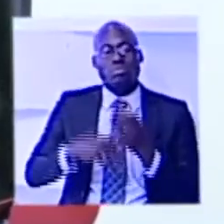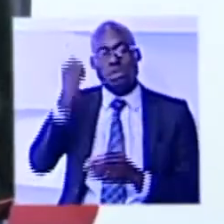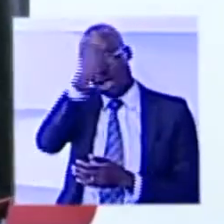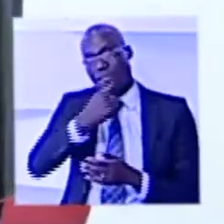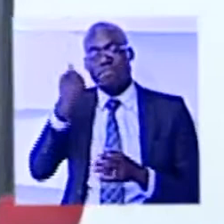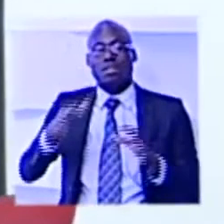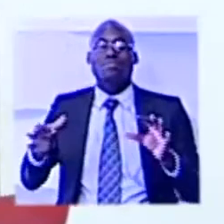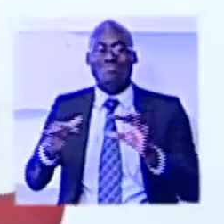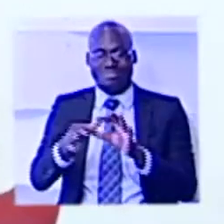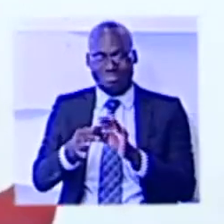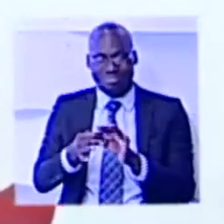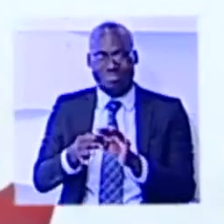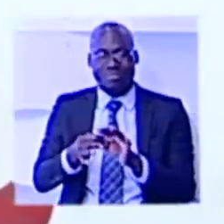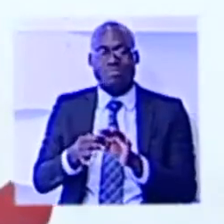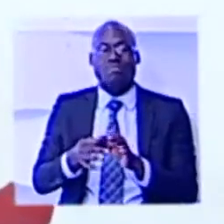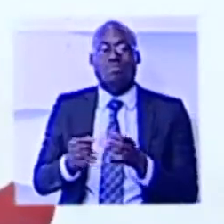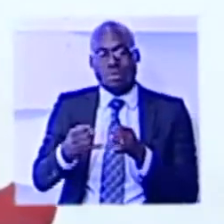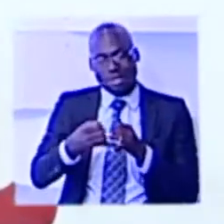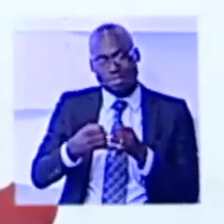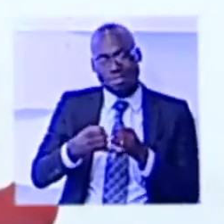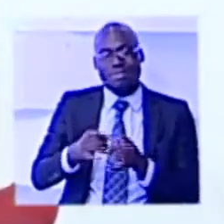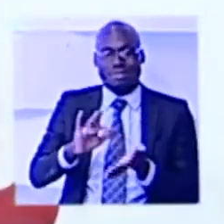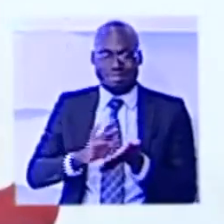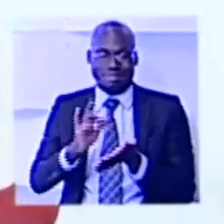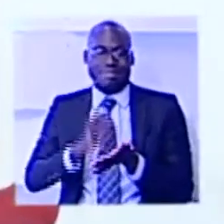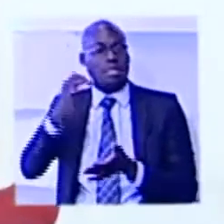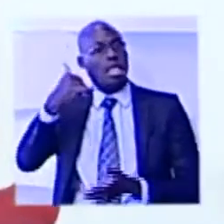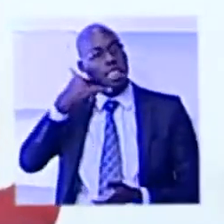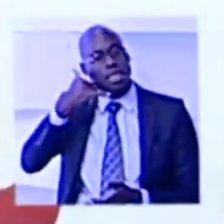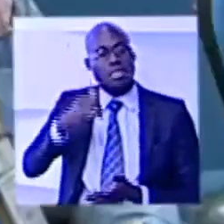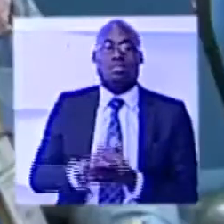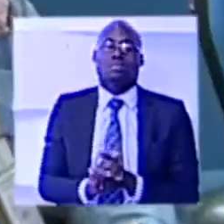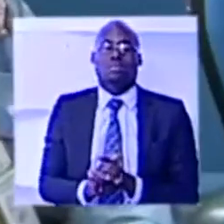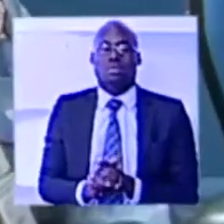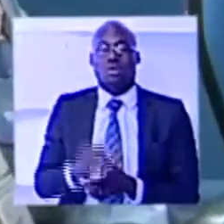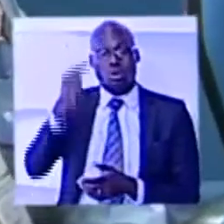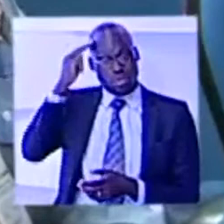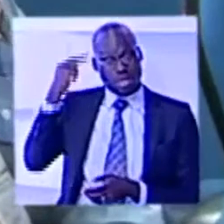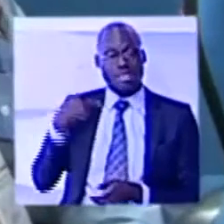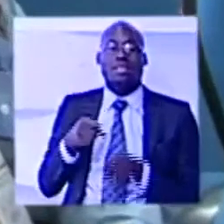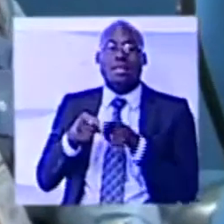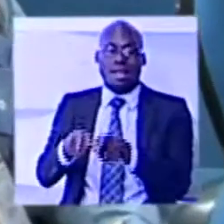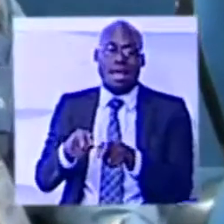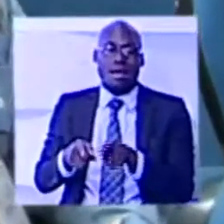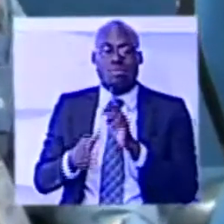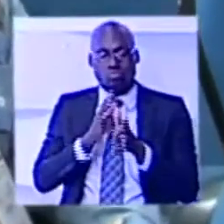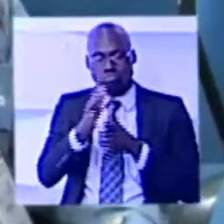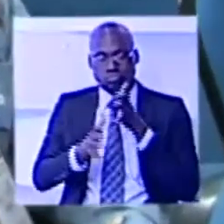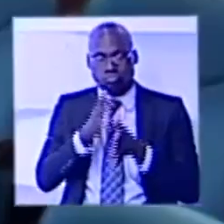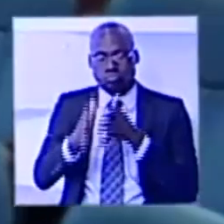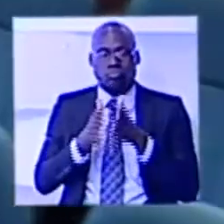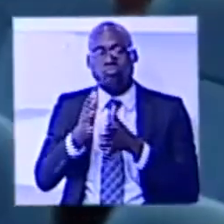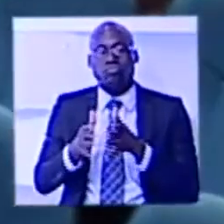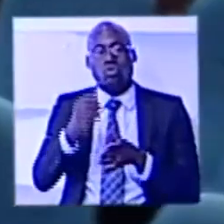des Télécommunications et de l'Économie numérique, en sa qualité de président de ce comité, se tient dans un contexte particulier marqué par la poussée